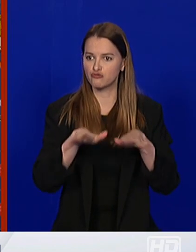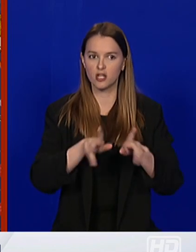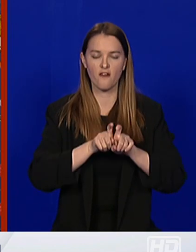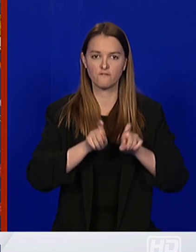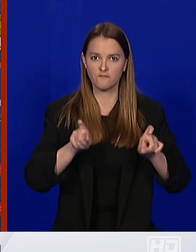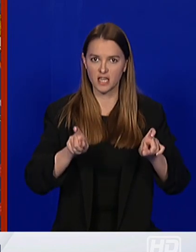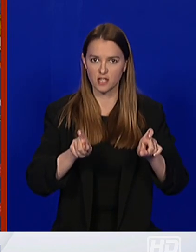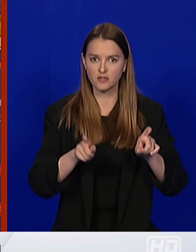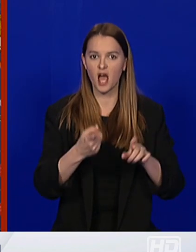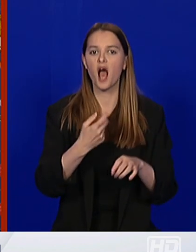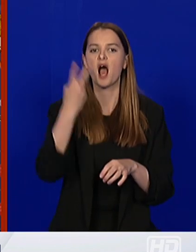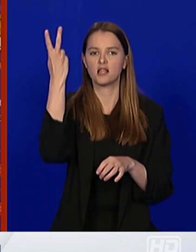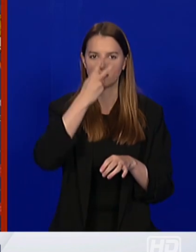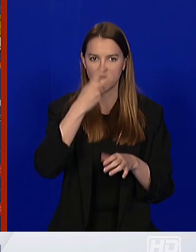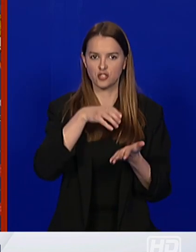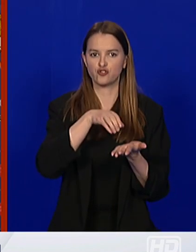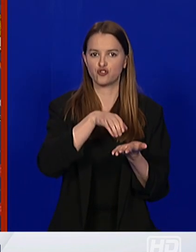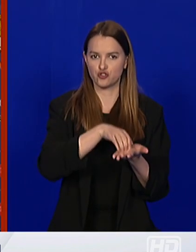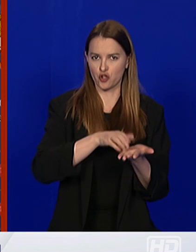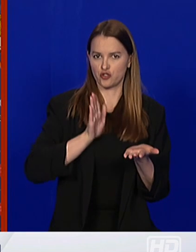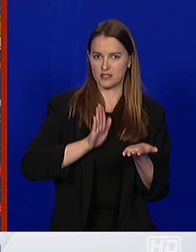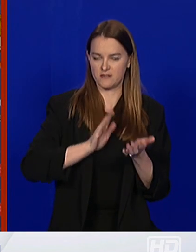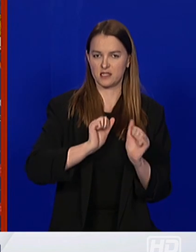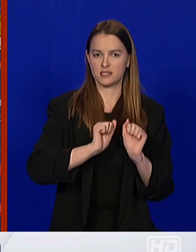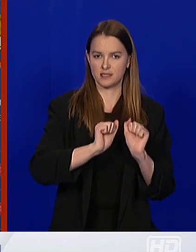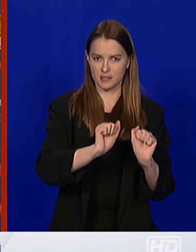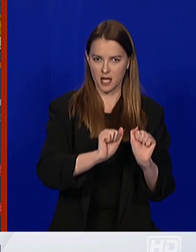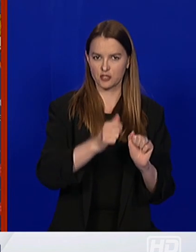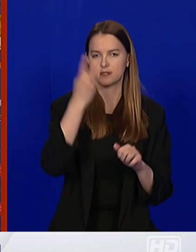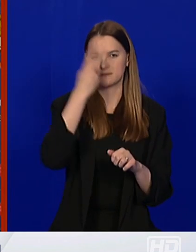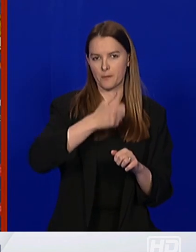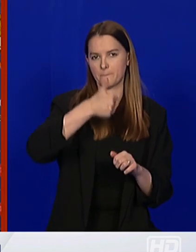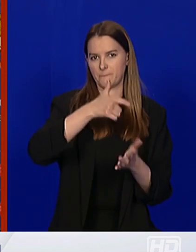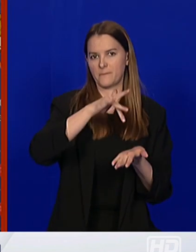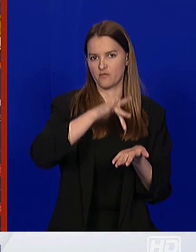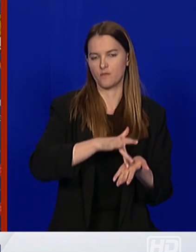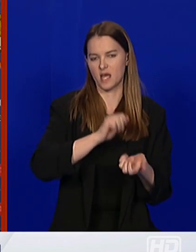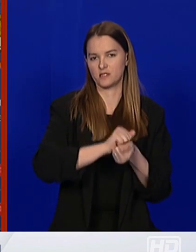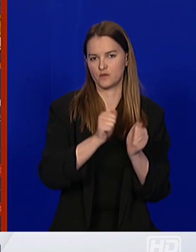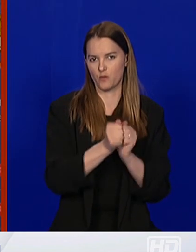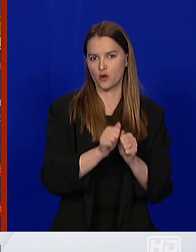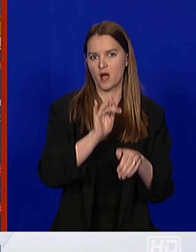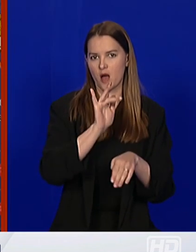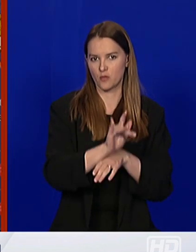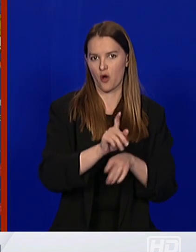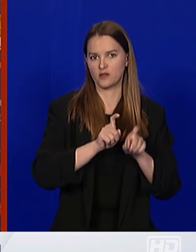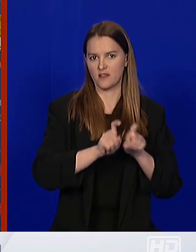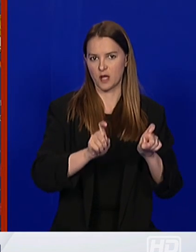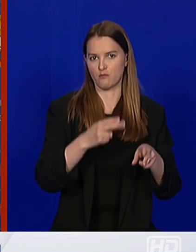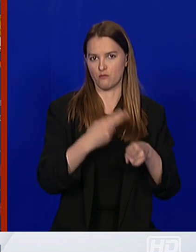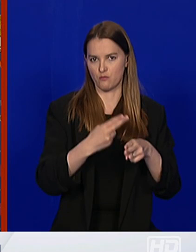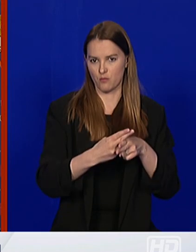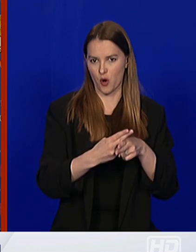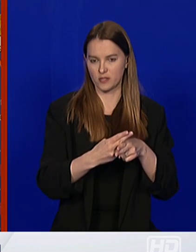mjere vladinog stožera civilne zaštite koje su i dalje naš najvažniji alat u borbi protiv ove epidemije. Evo